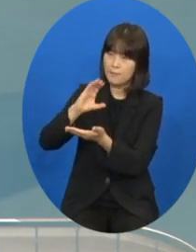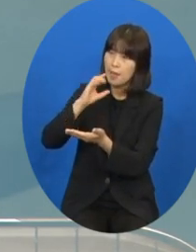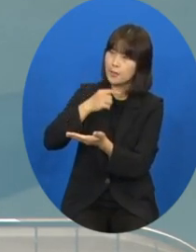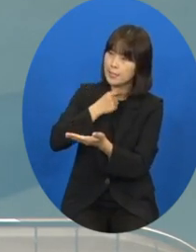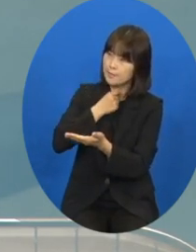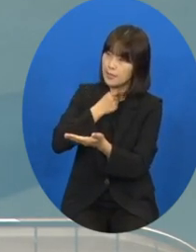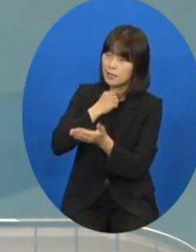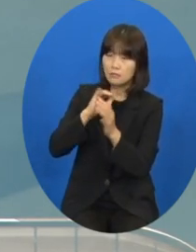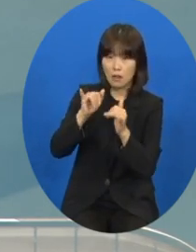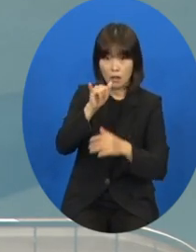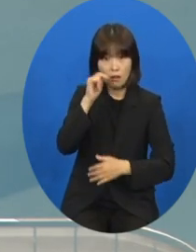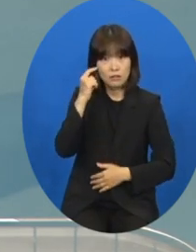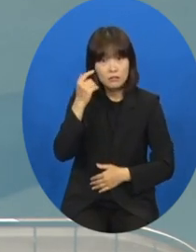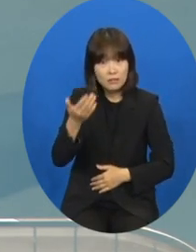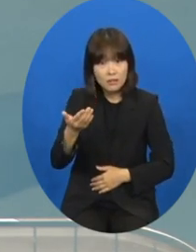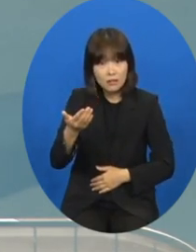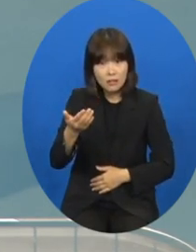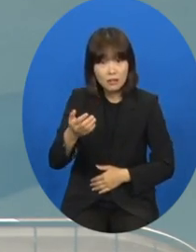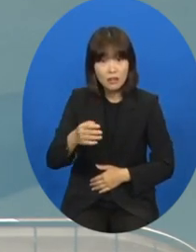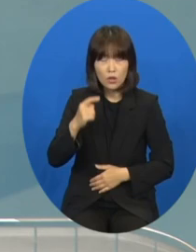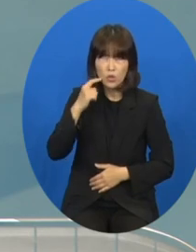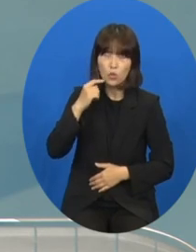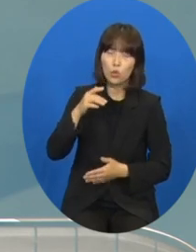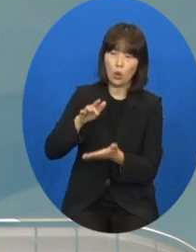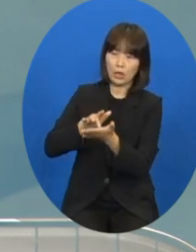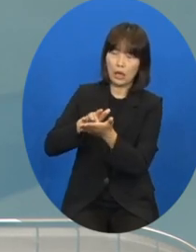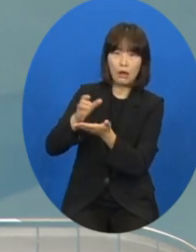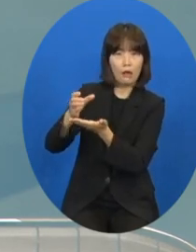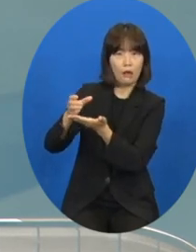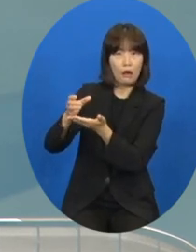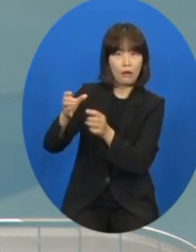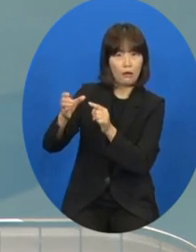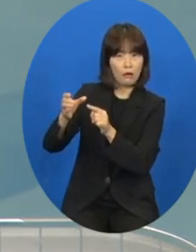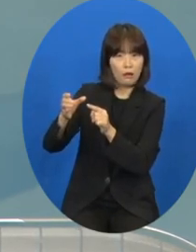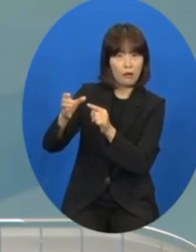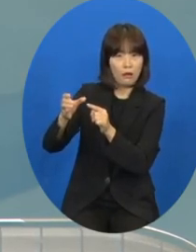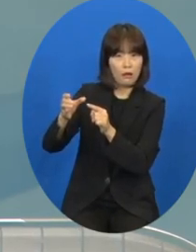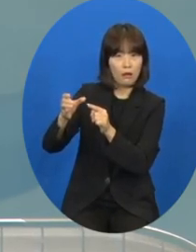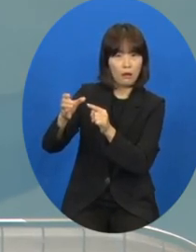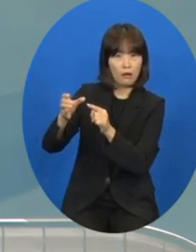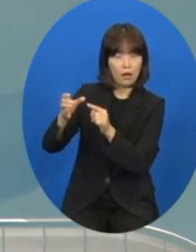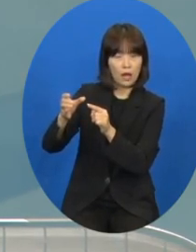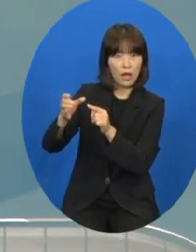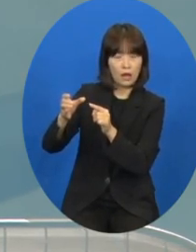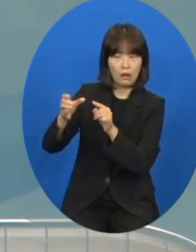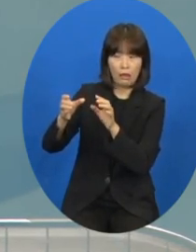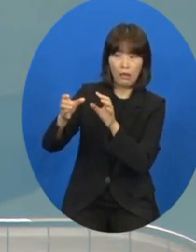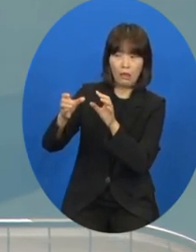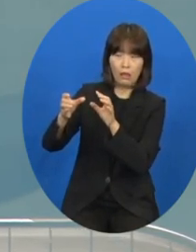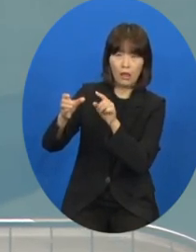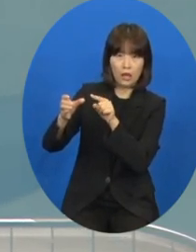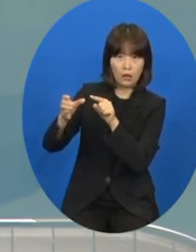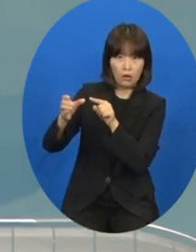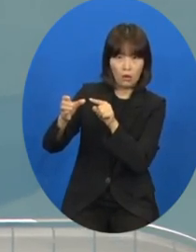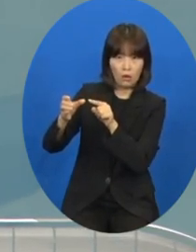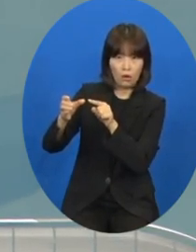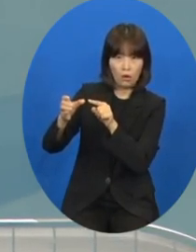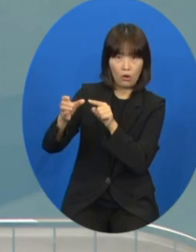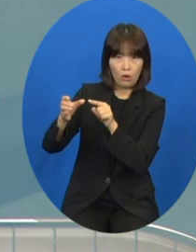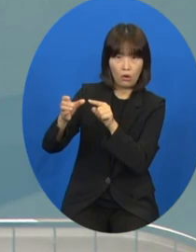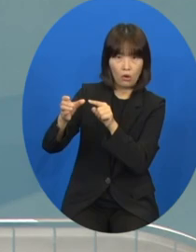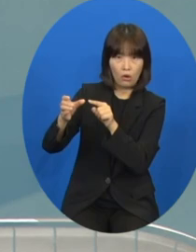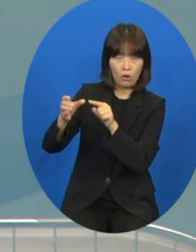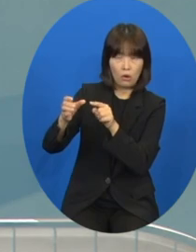사람 누가 있겠어요? 독약이라는데 이건 정말 손도 가지 않는 곳에다가